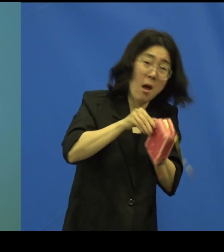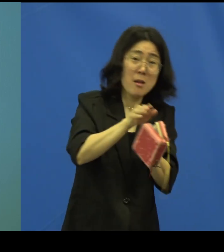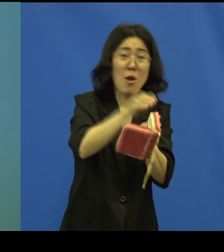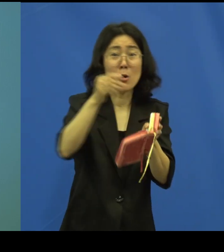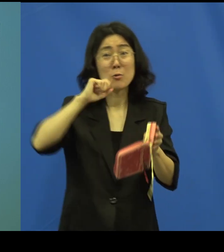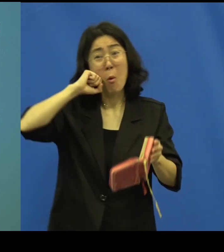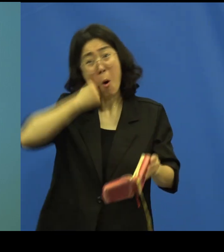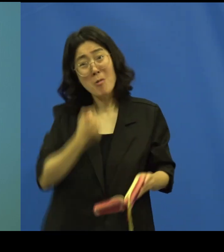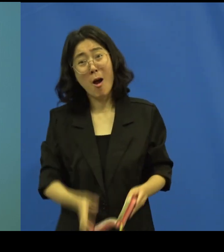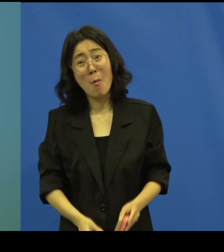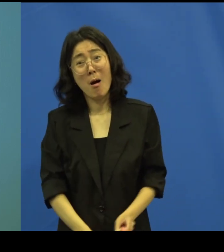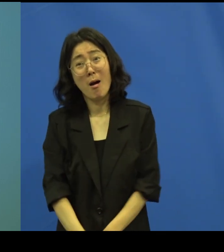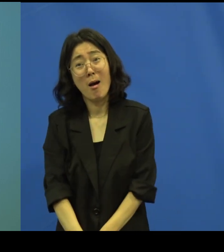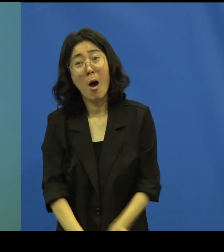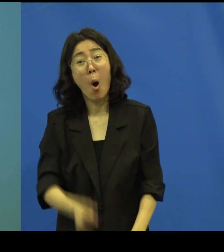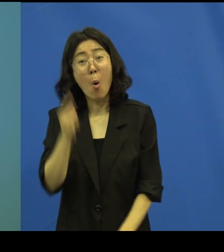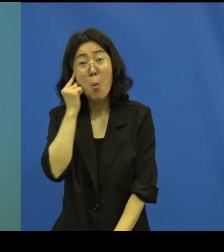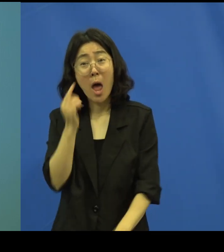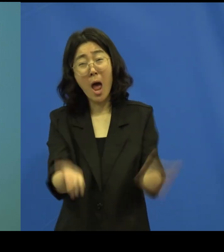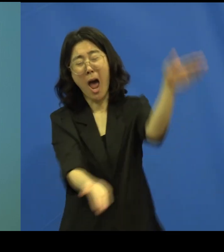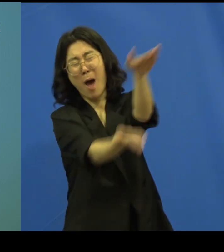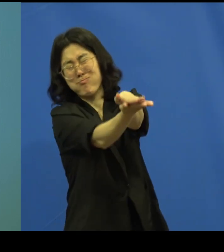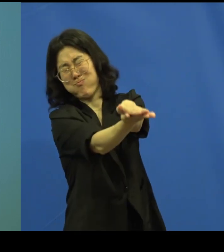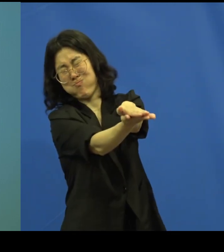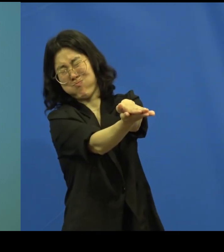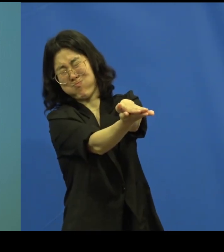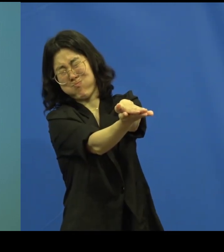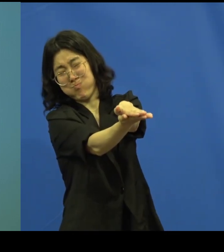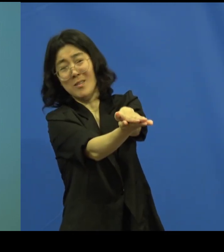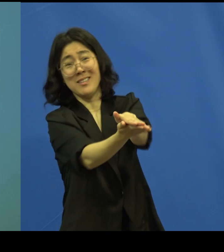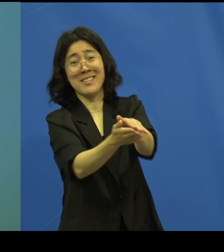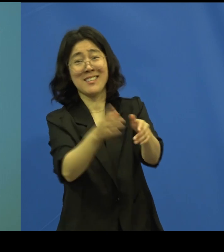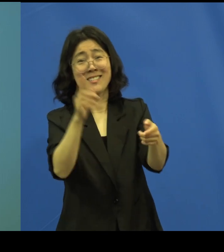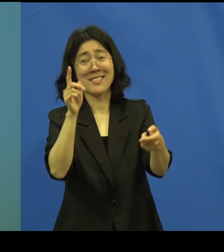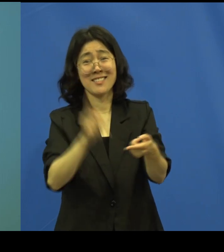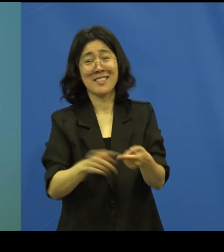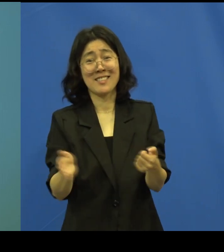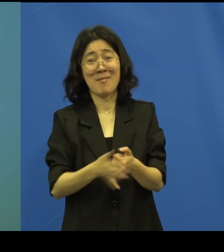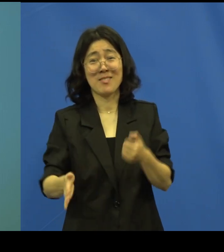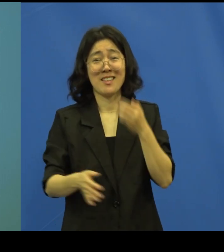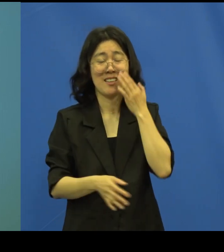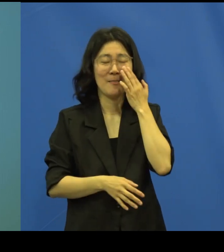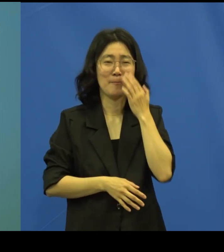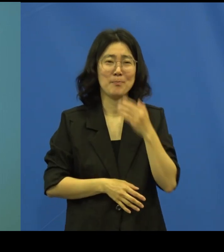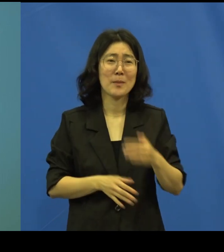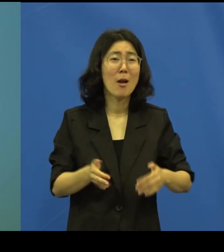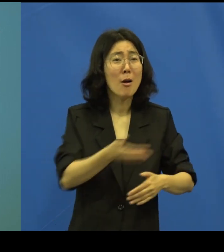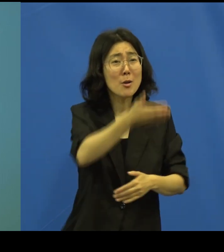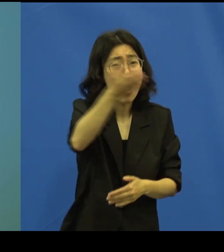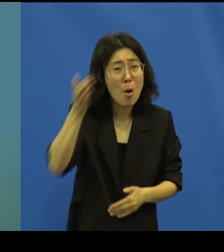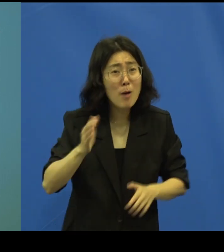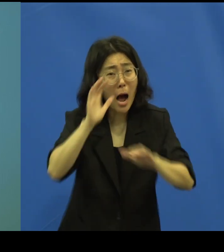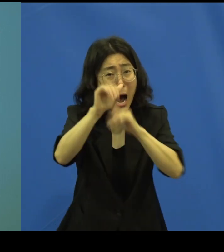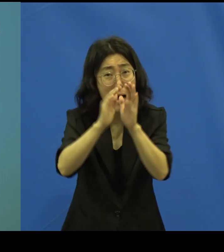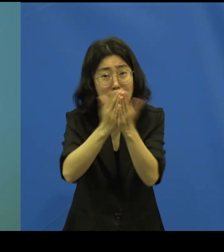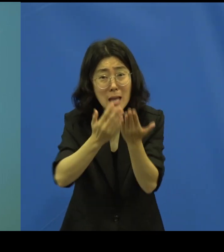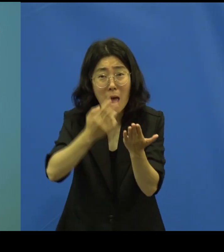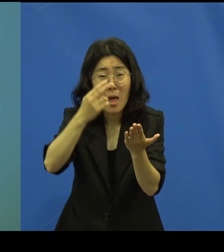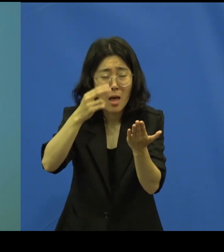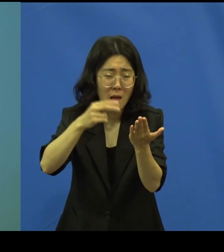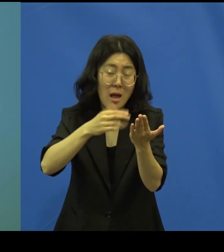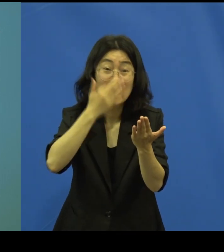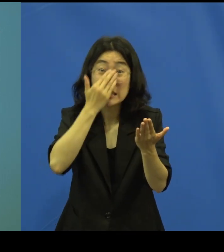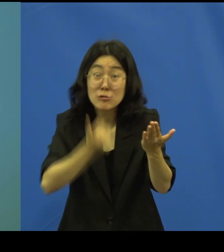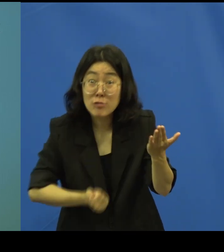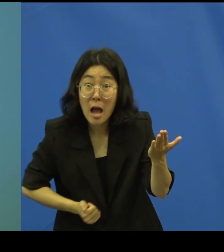아직도. 여러분, 성경을 읽는데도 너무 지루해. 하나도 안 돌아. 인봉이 안 떼진 거예요. 인봉이